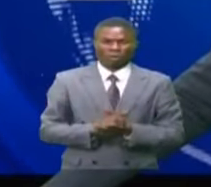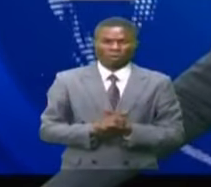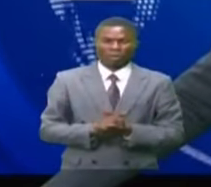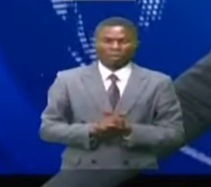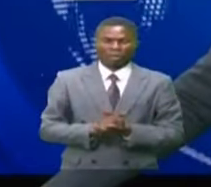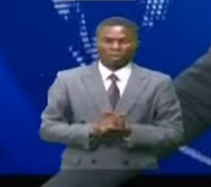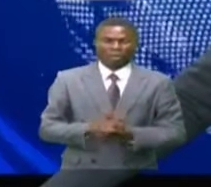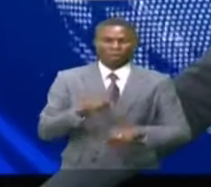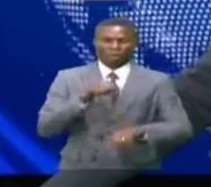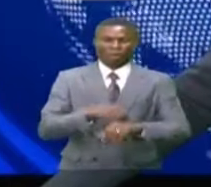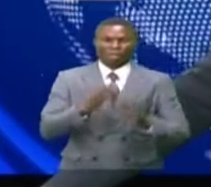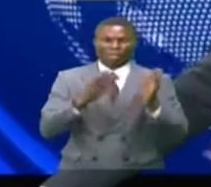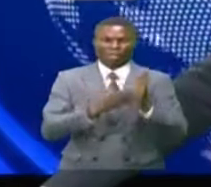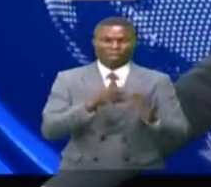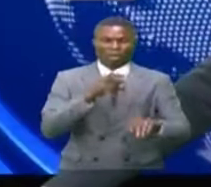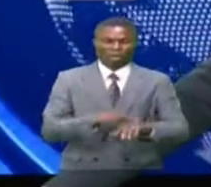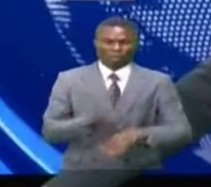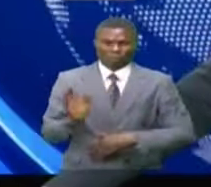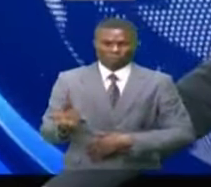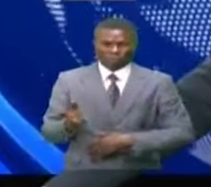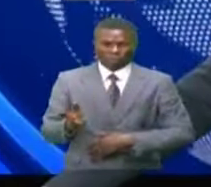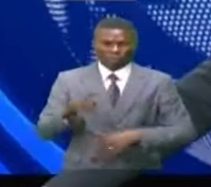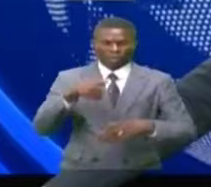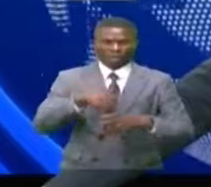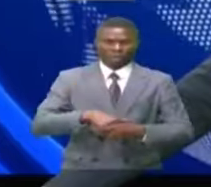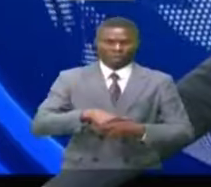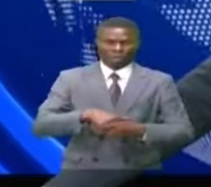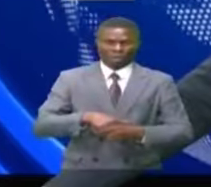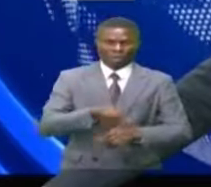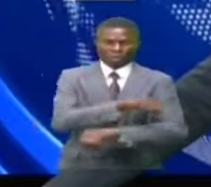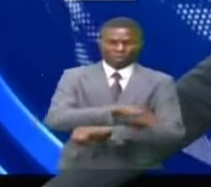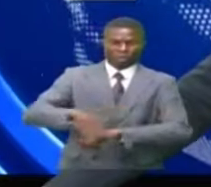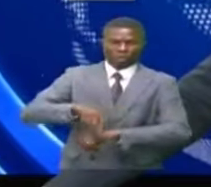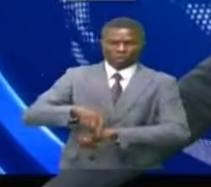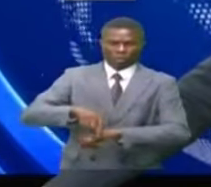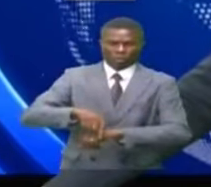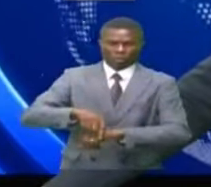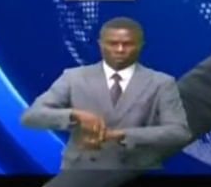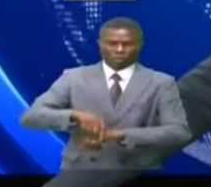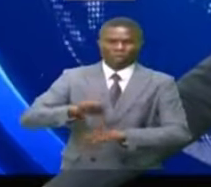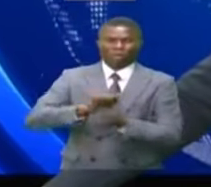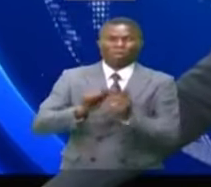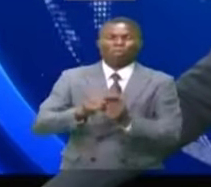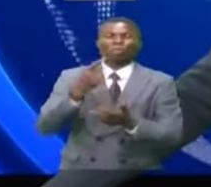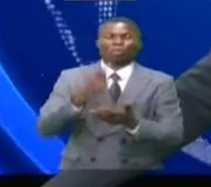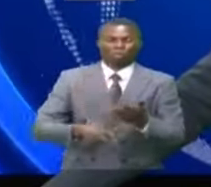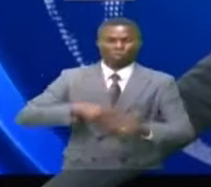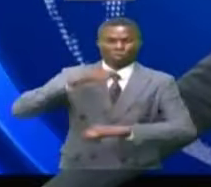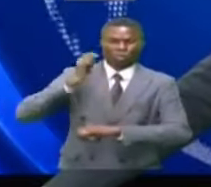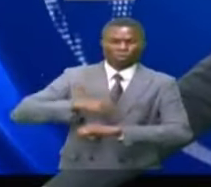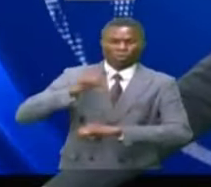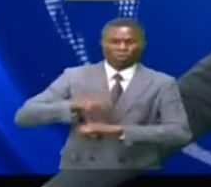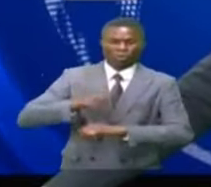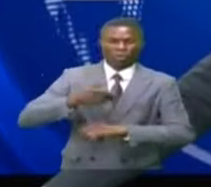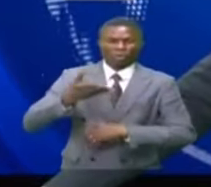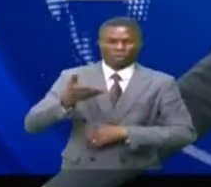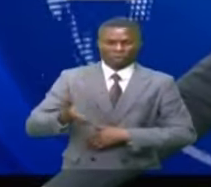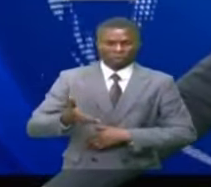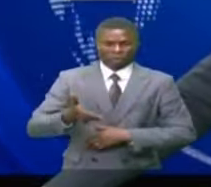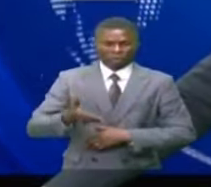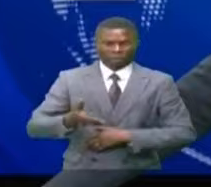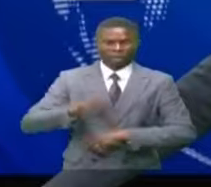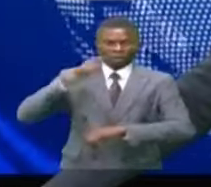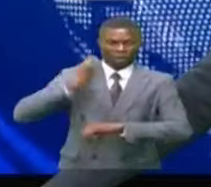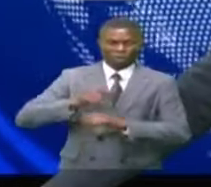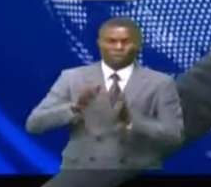18 octobre 2023 à 9h du matin au sein de son tribunal faisant office du tribunal administratif. Une